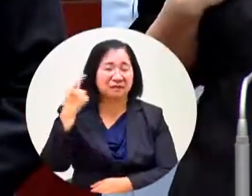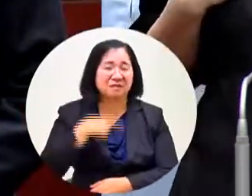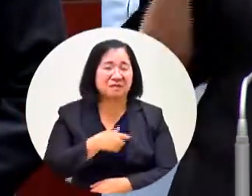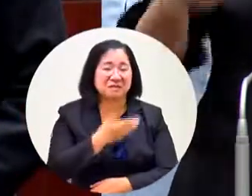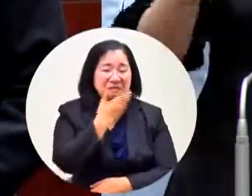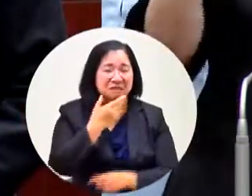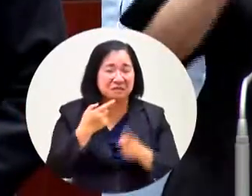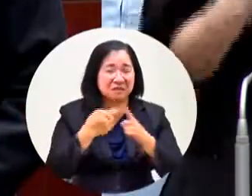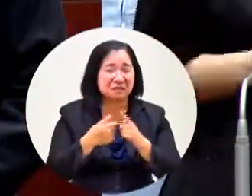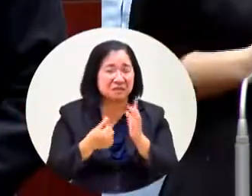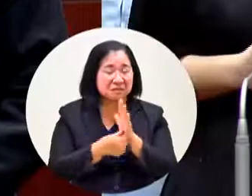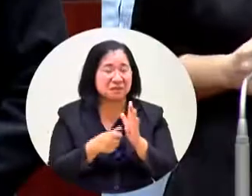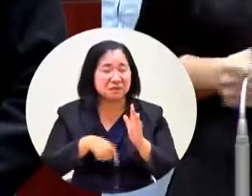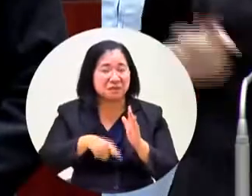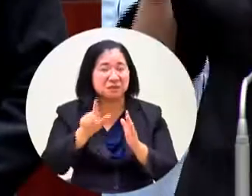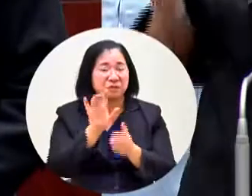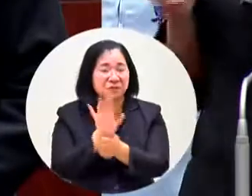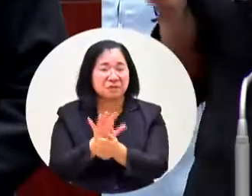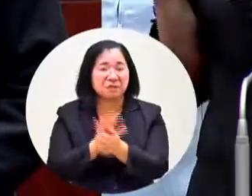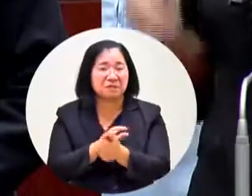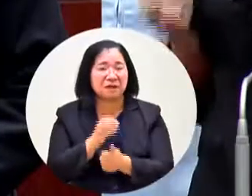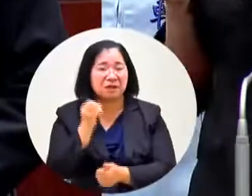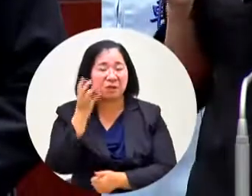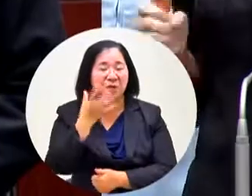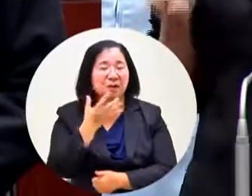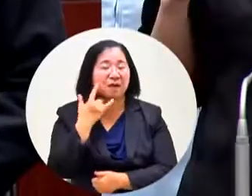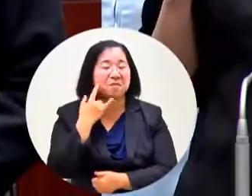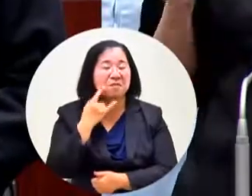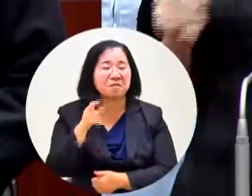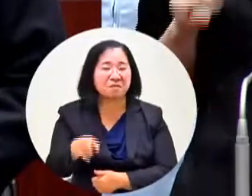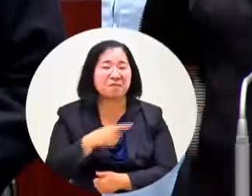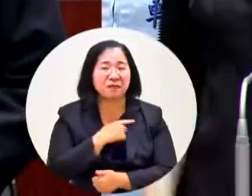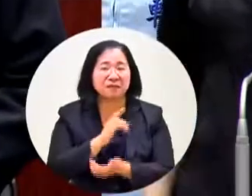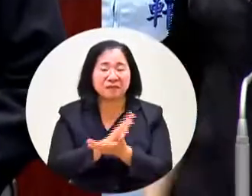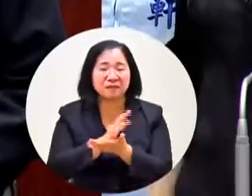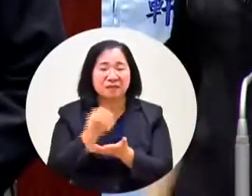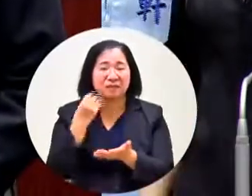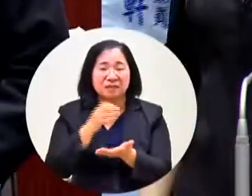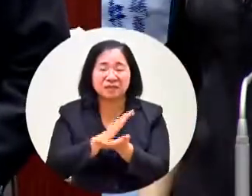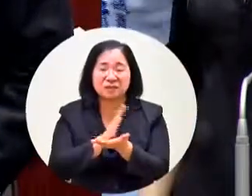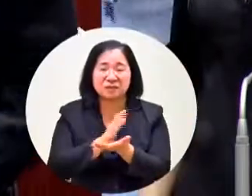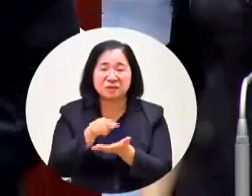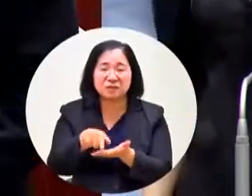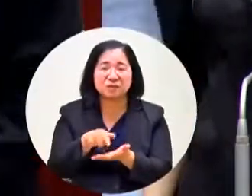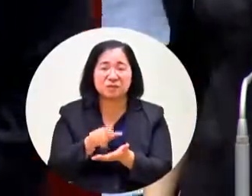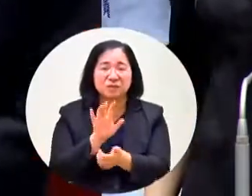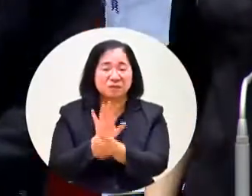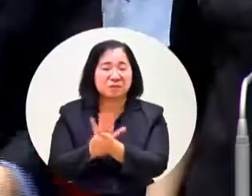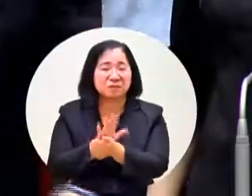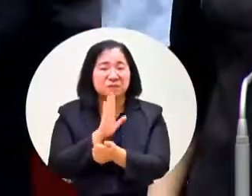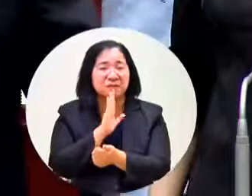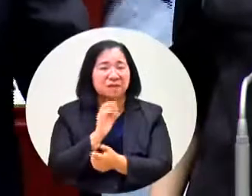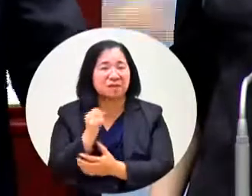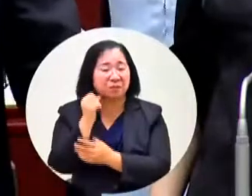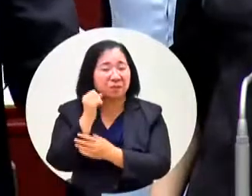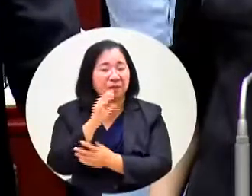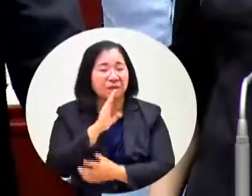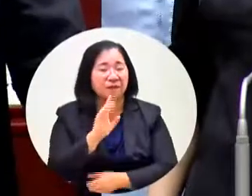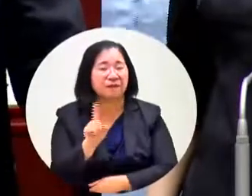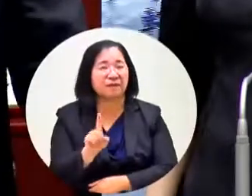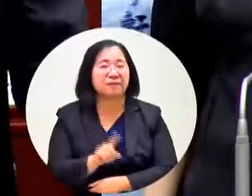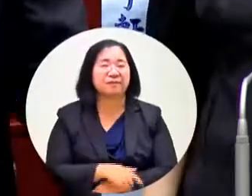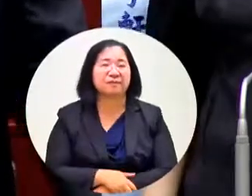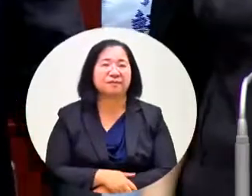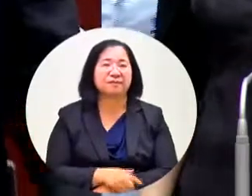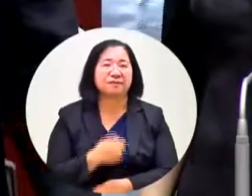那我请秘书长您也回答。好，现在请坐。秘书长请回答一下，那天啊，请问您是以个人身份去，还是以您那时候担任的